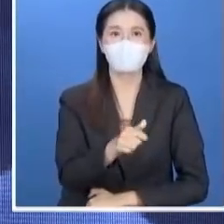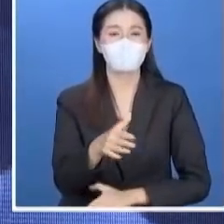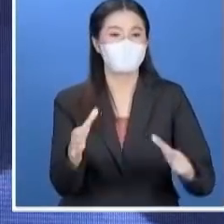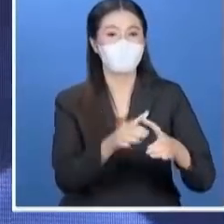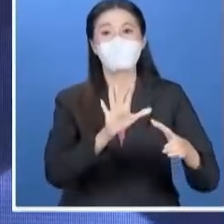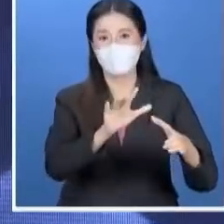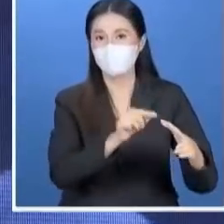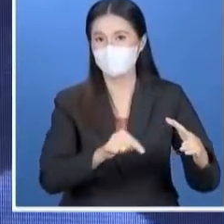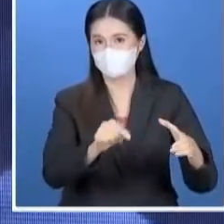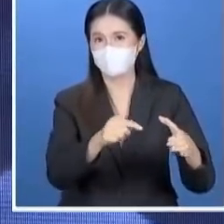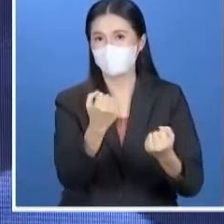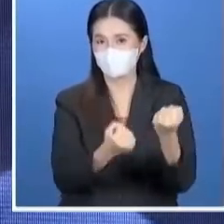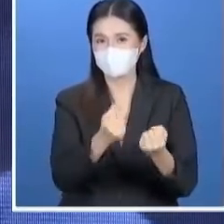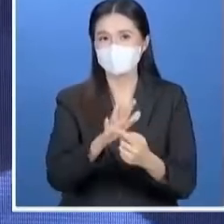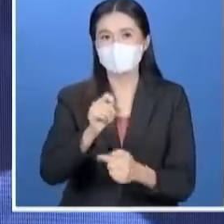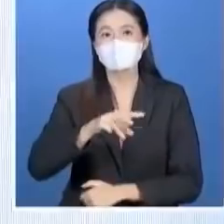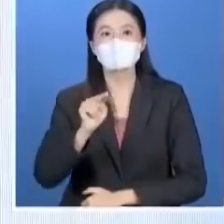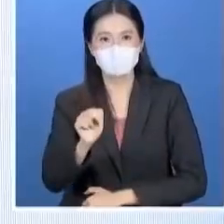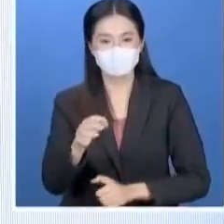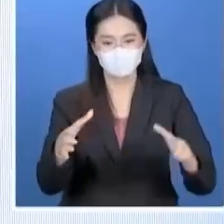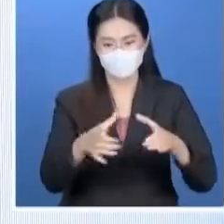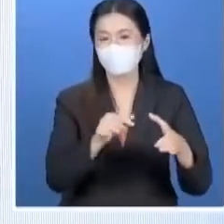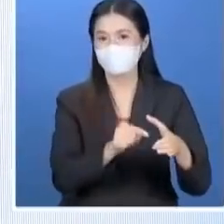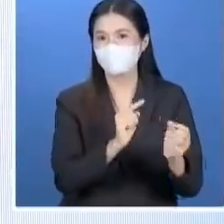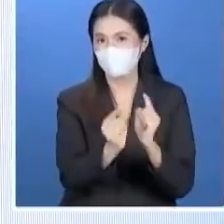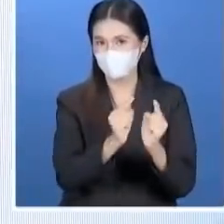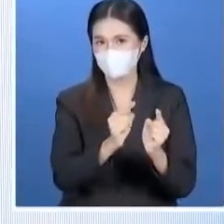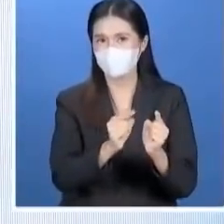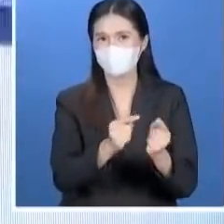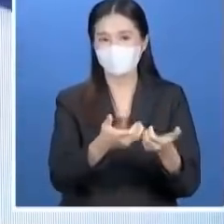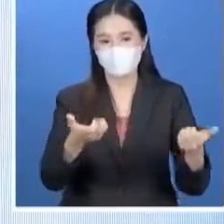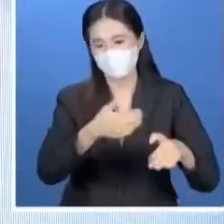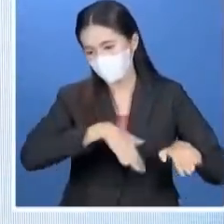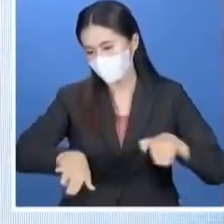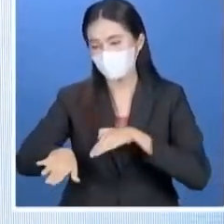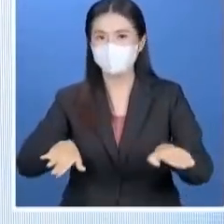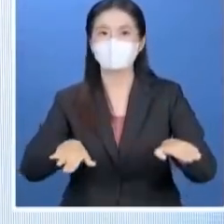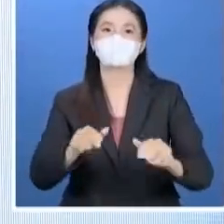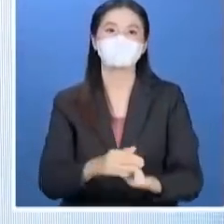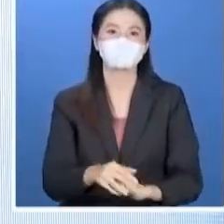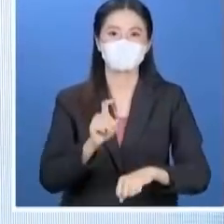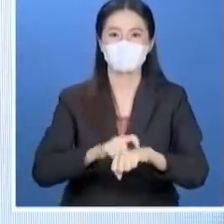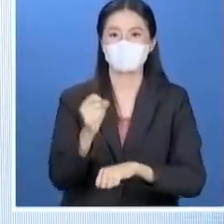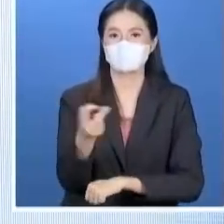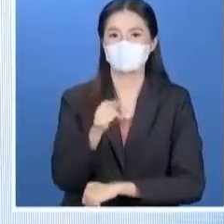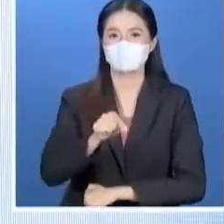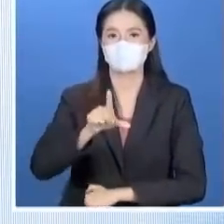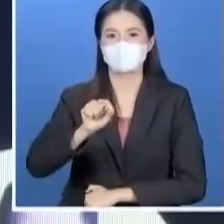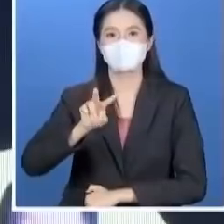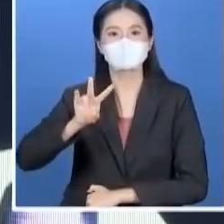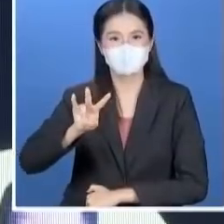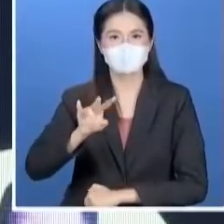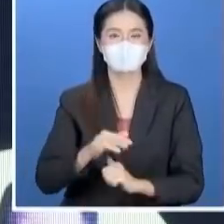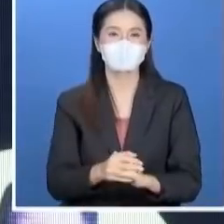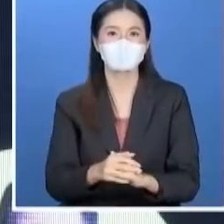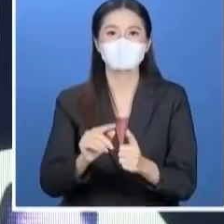ซนดี้และคนขับรถของแซนดี้รวมกลุ่มพูดคุยก่อนจะแยกย้ายออกจากปั๊มจากนั้นเวลา 02:27 นาที